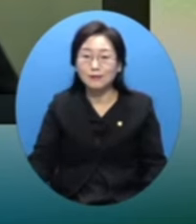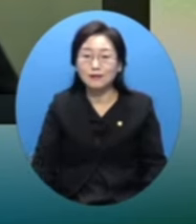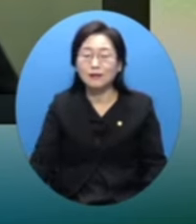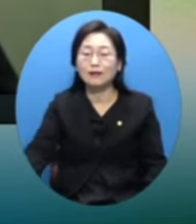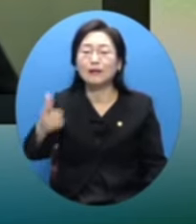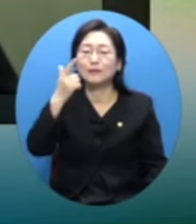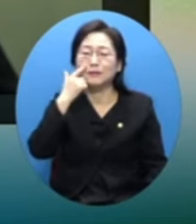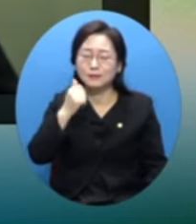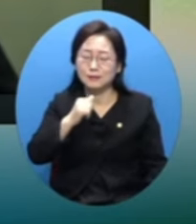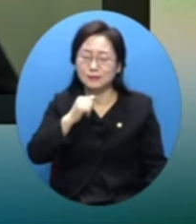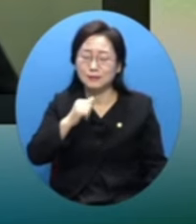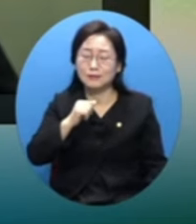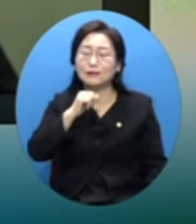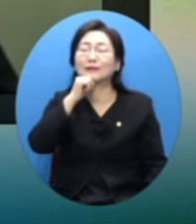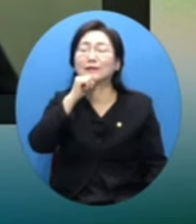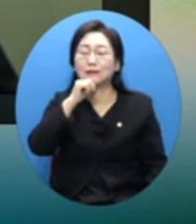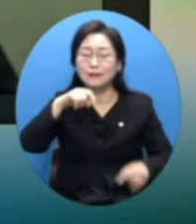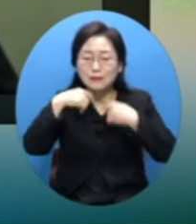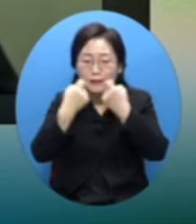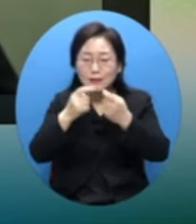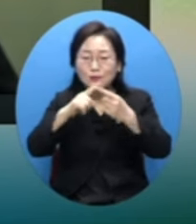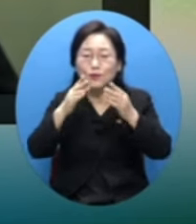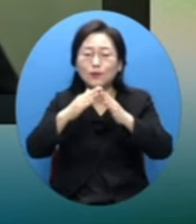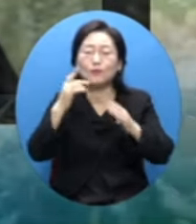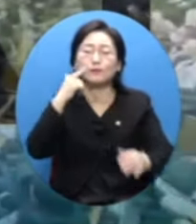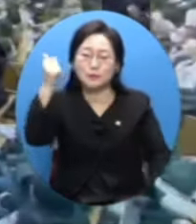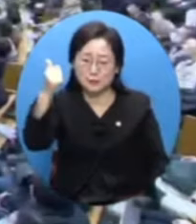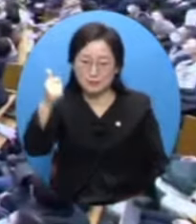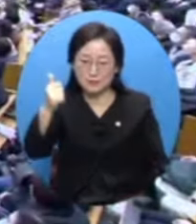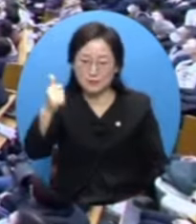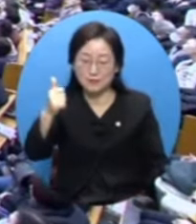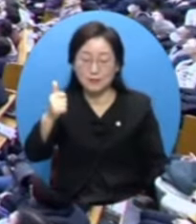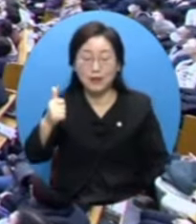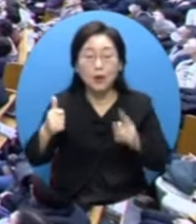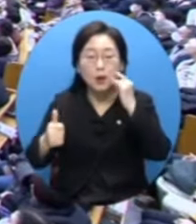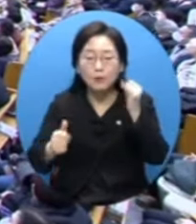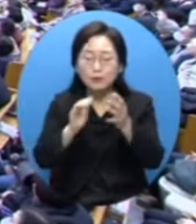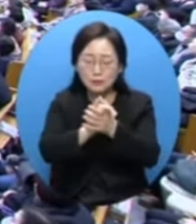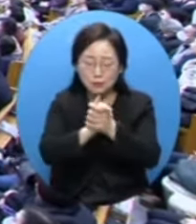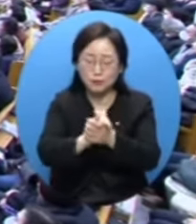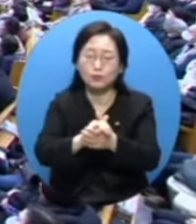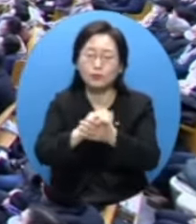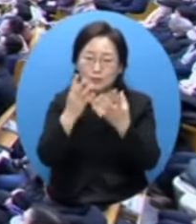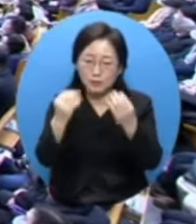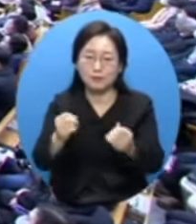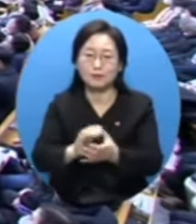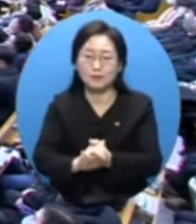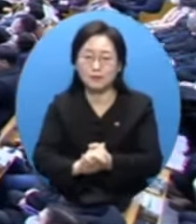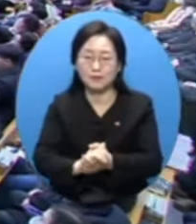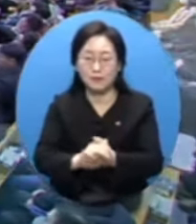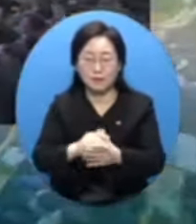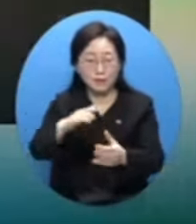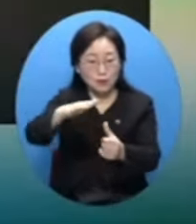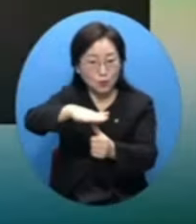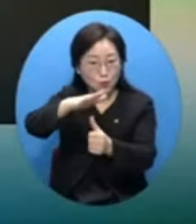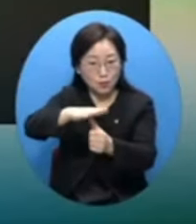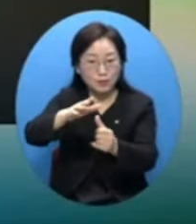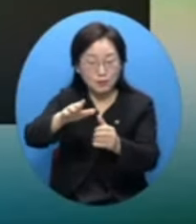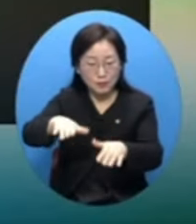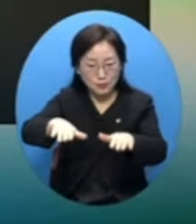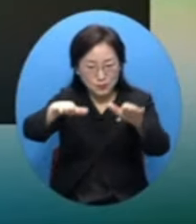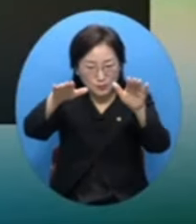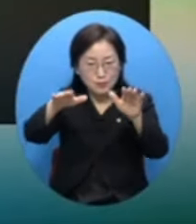아버님이 가난한 개척교회 목사님이십니다. 어머님은 기도하는 어머니셨습니다. 그래서 어린 시절에 그